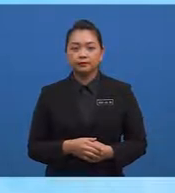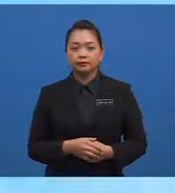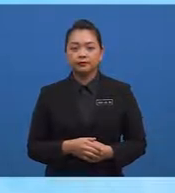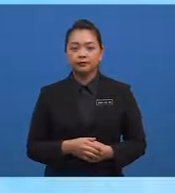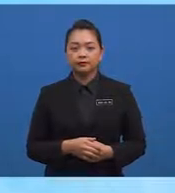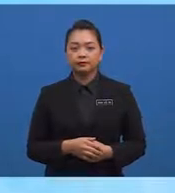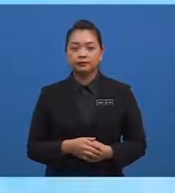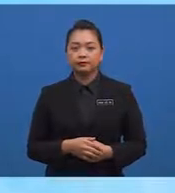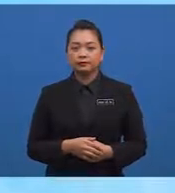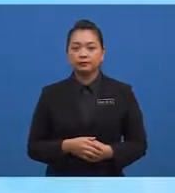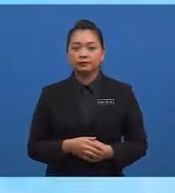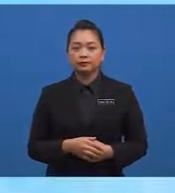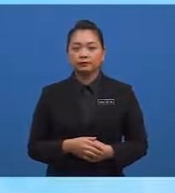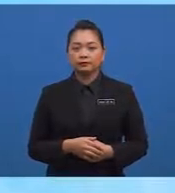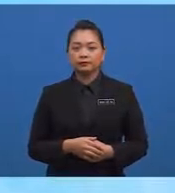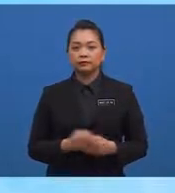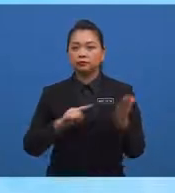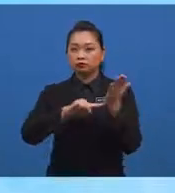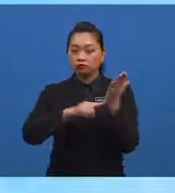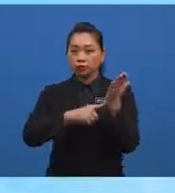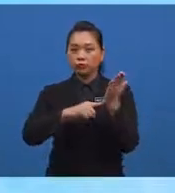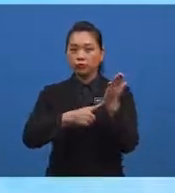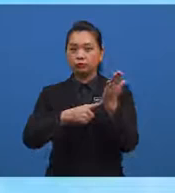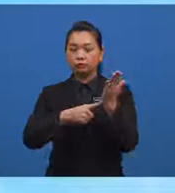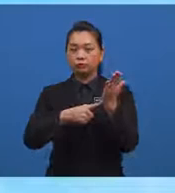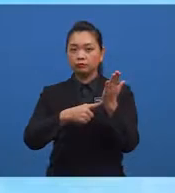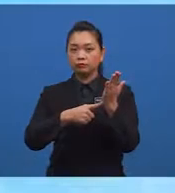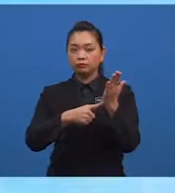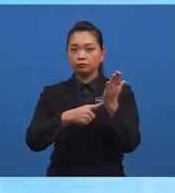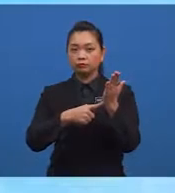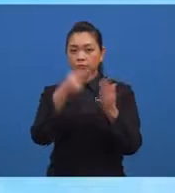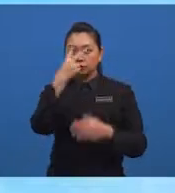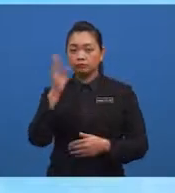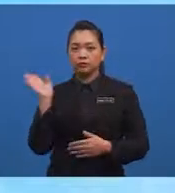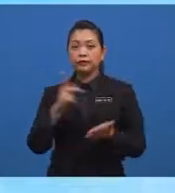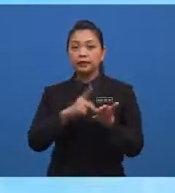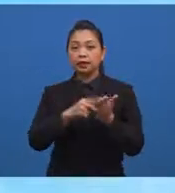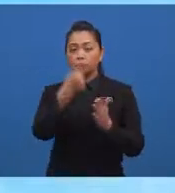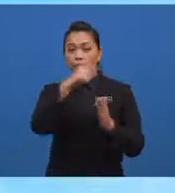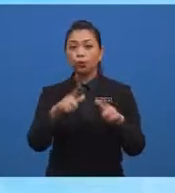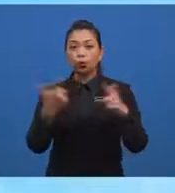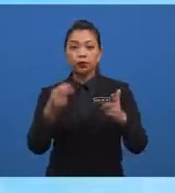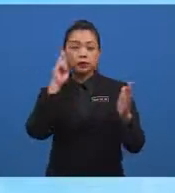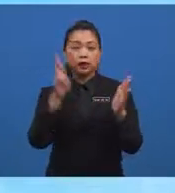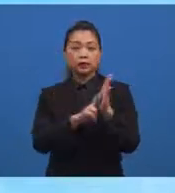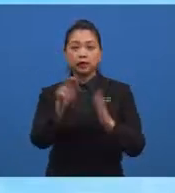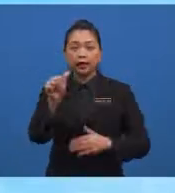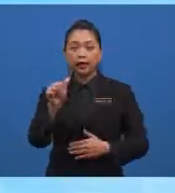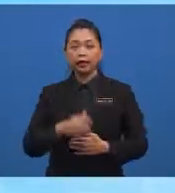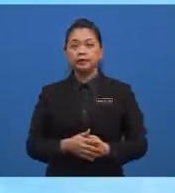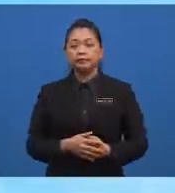cm. Mula-mula, kita masukkan 10 cm dengan